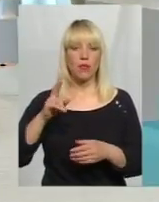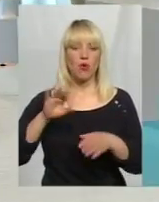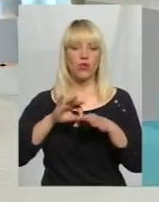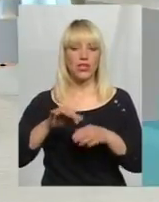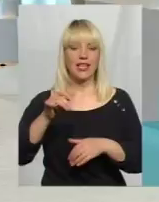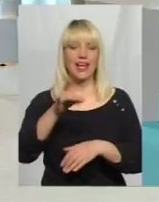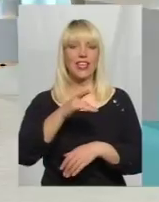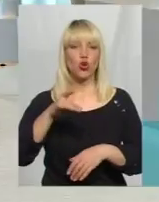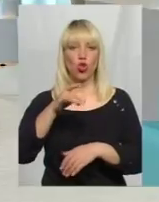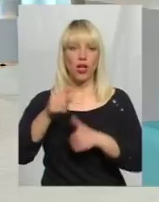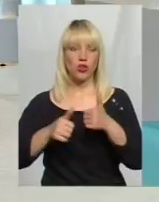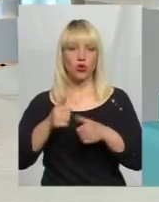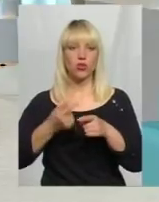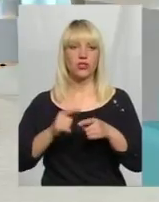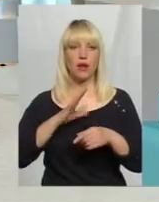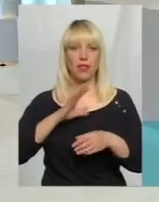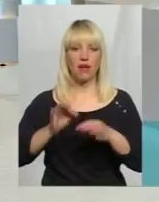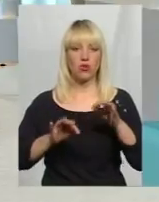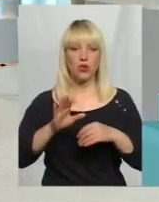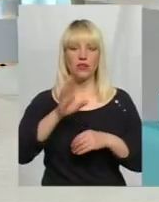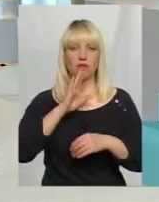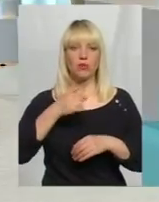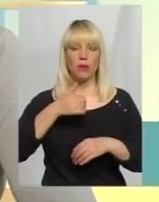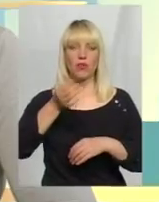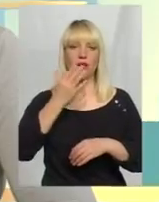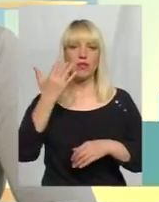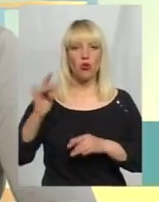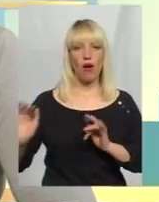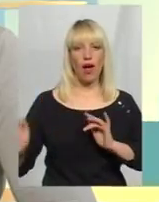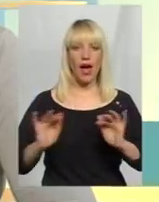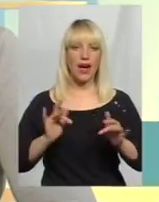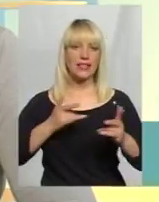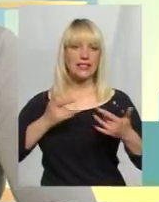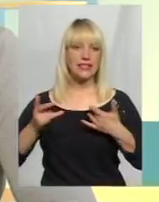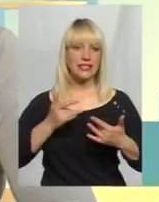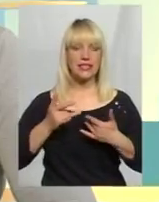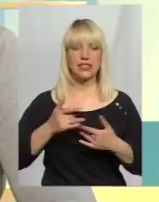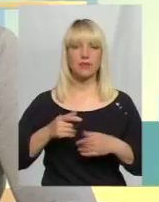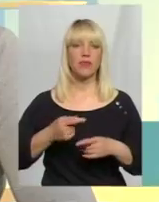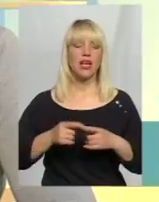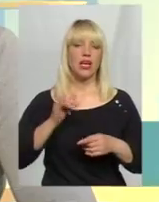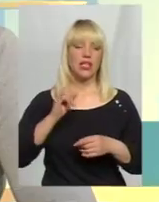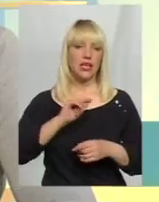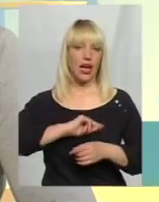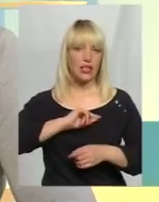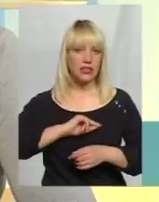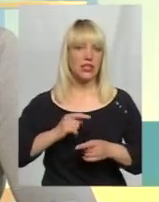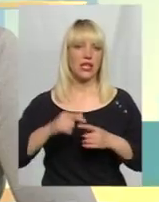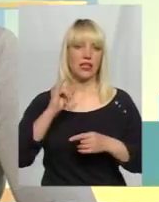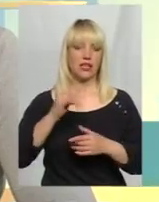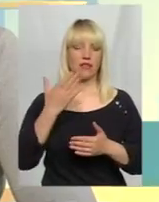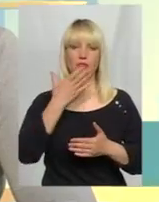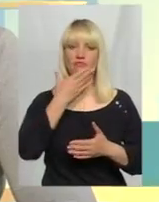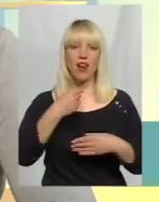конкурс, я была в жюри. Мне эта девушка очень понравилась своим артистизмом, харизмой, великолепным дефиле. Она получила